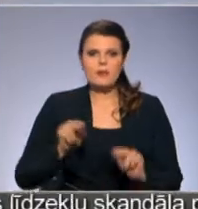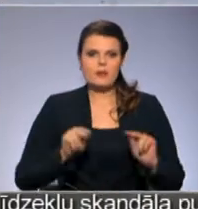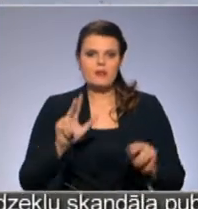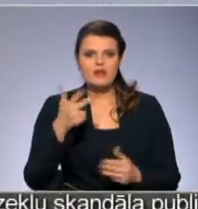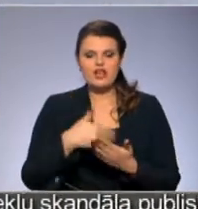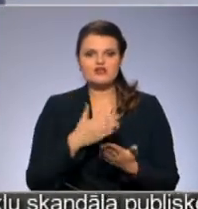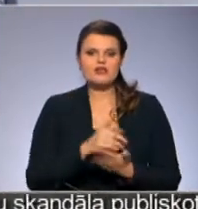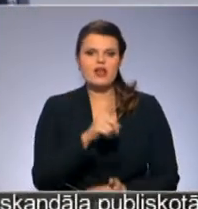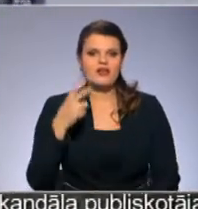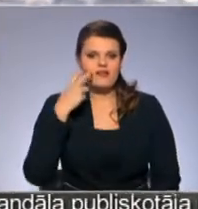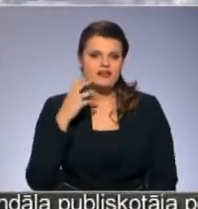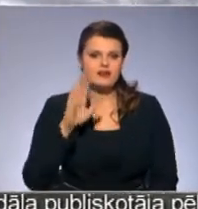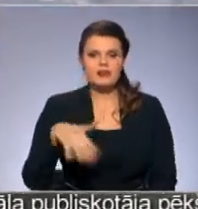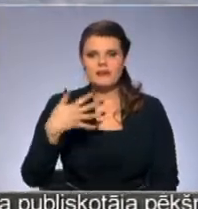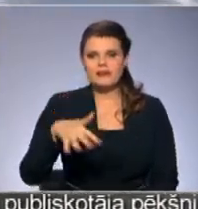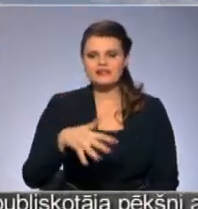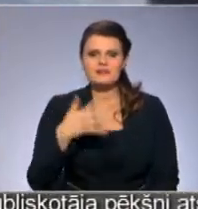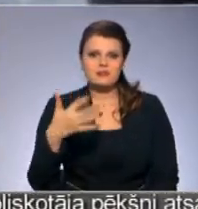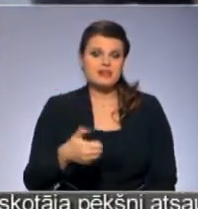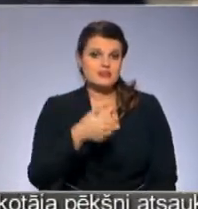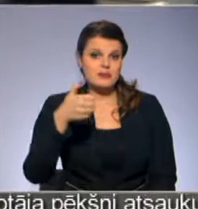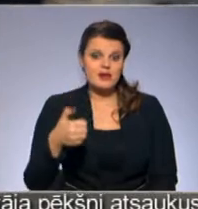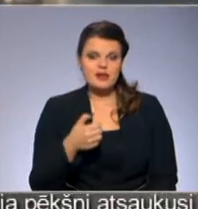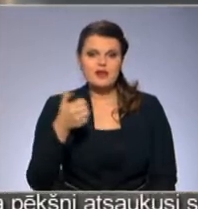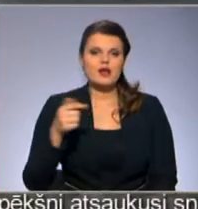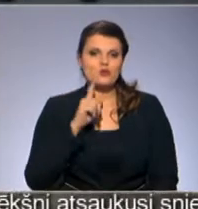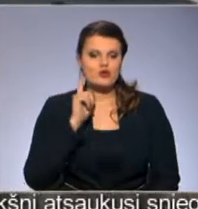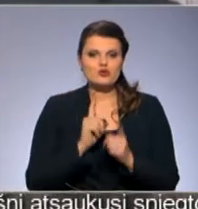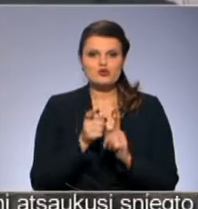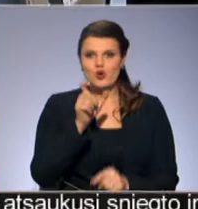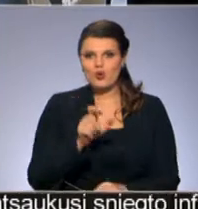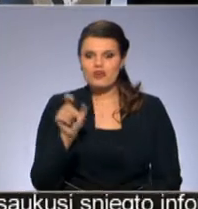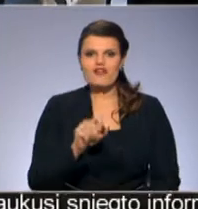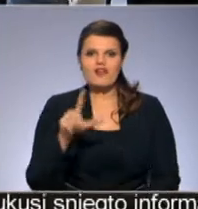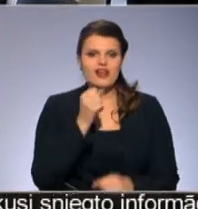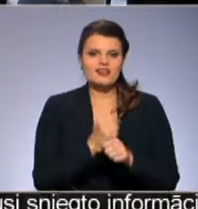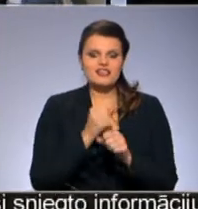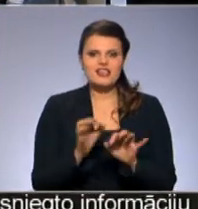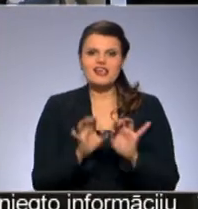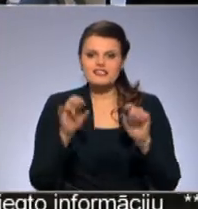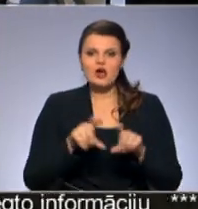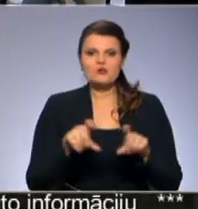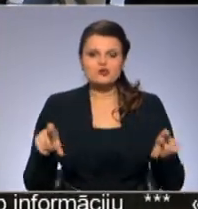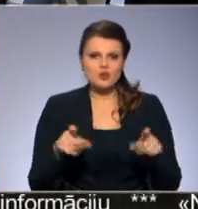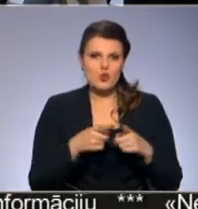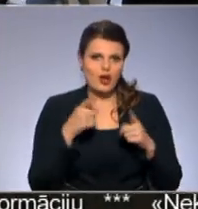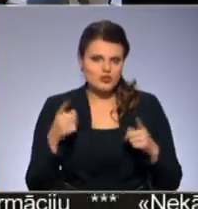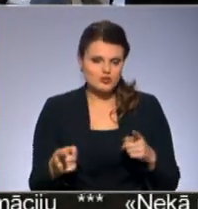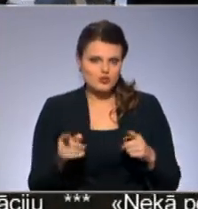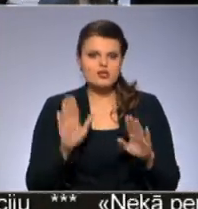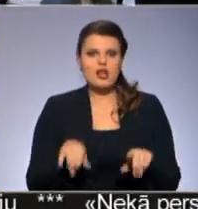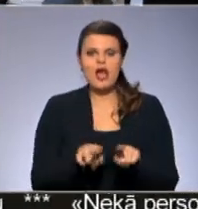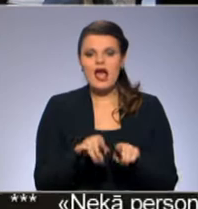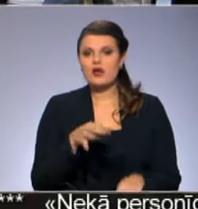trešā daļa ir vecāki par 55 gadiem. Gados jaunie skolotāji pārsvarā strādā sākuma skolas posmā. Lai arī